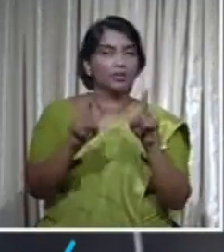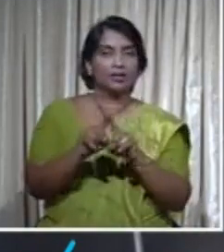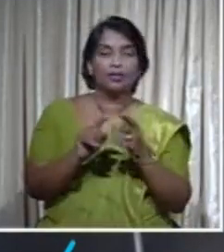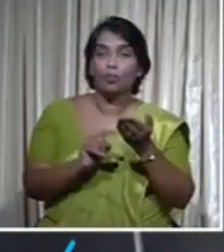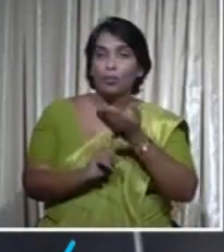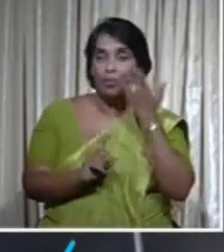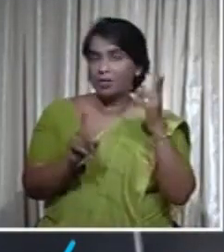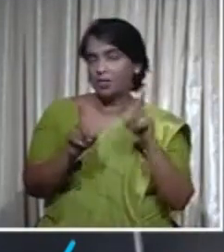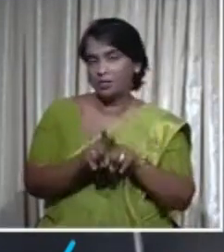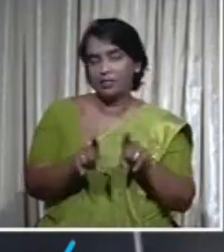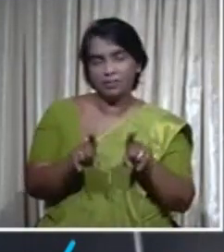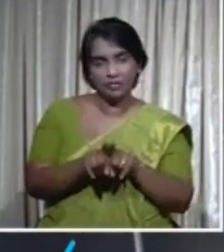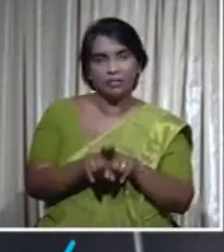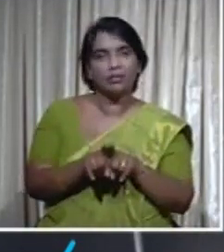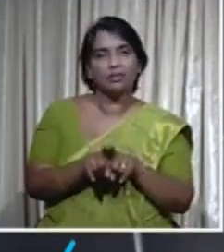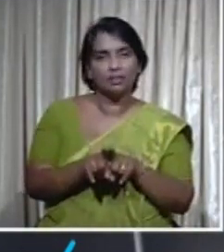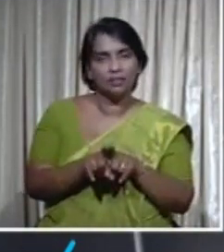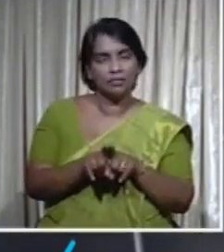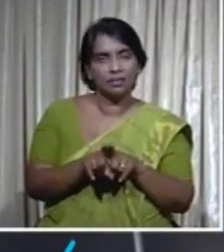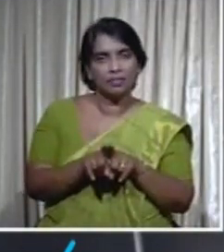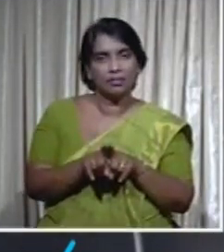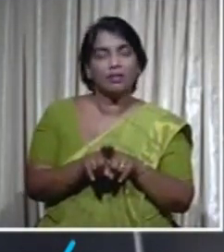இன்றைக்கு செய்து கொண்டிருக்கிறார்